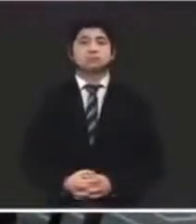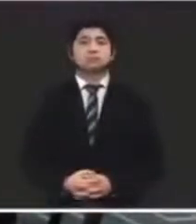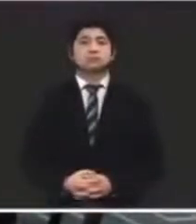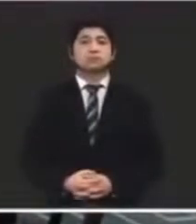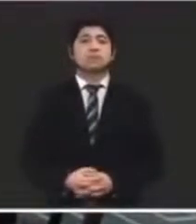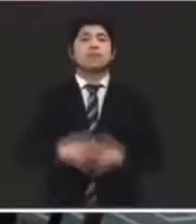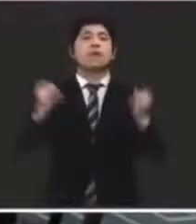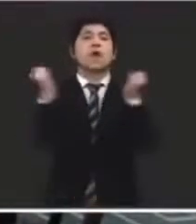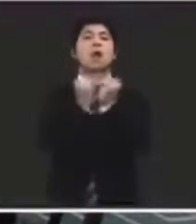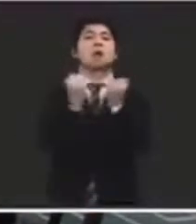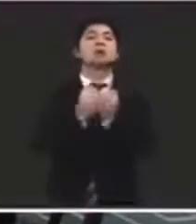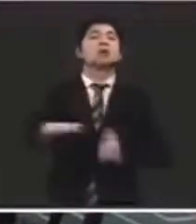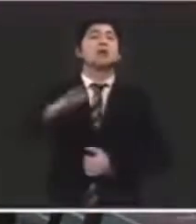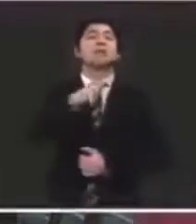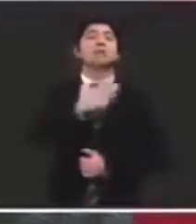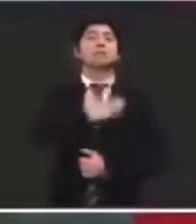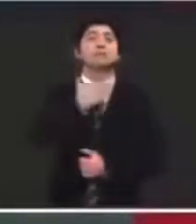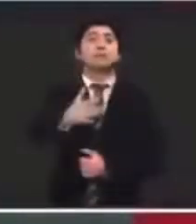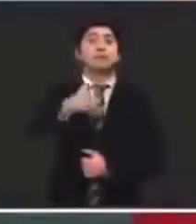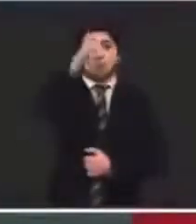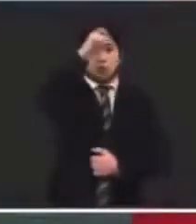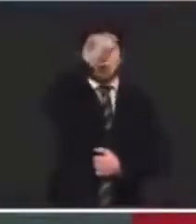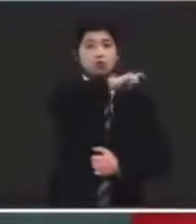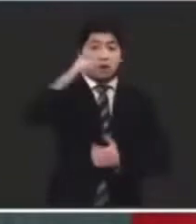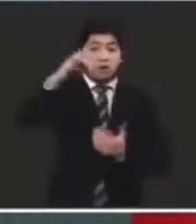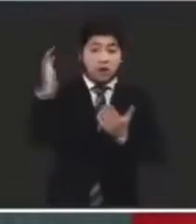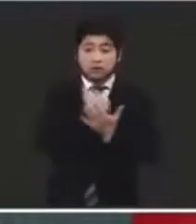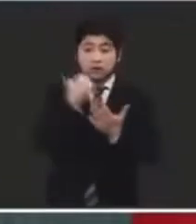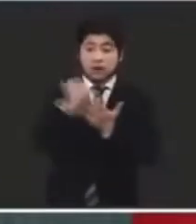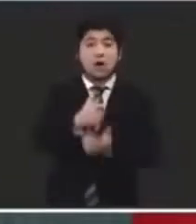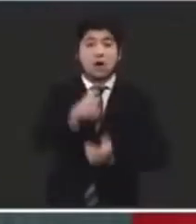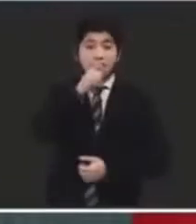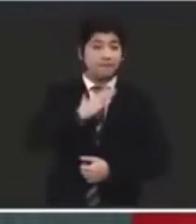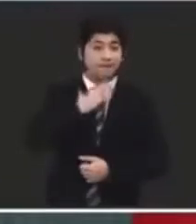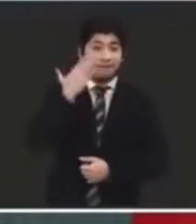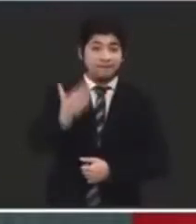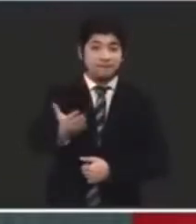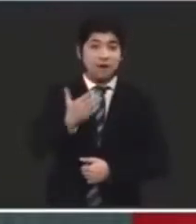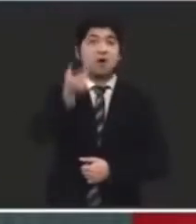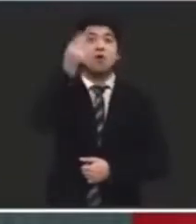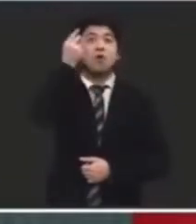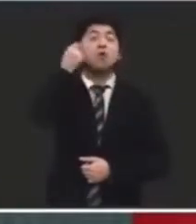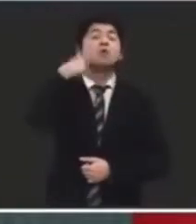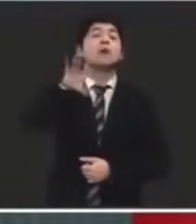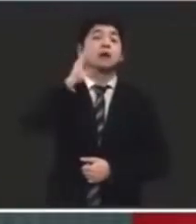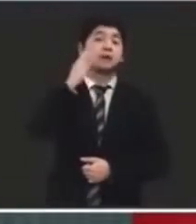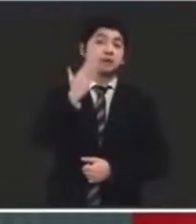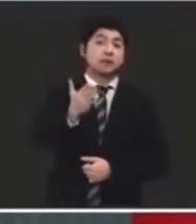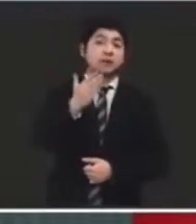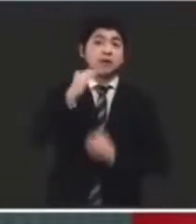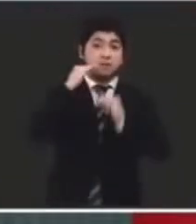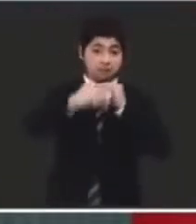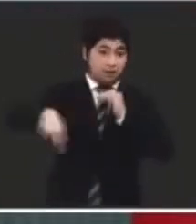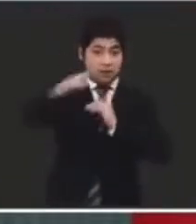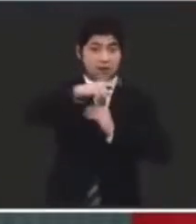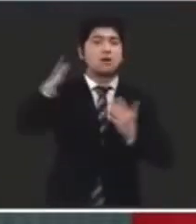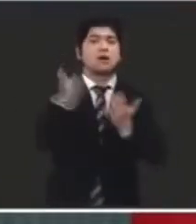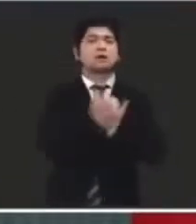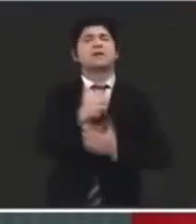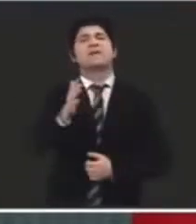kardeşlerim Türkiye kazandıkça unutmayın milletimiz de